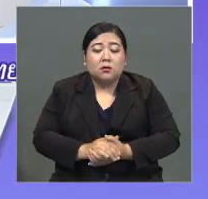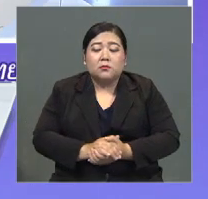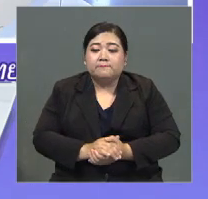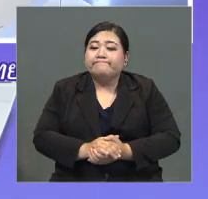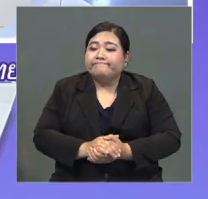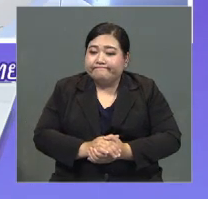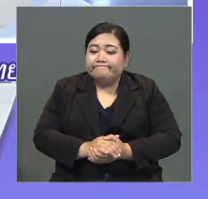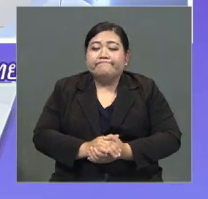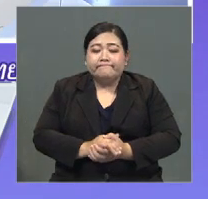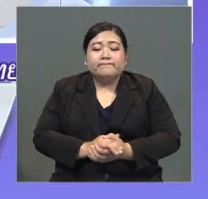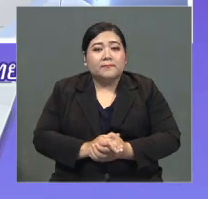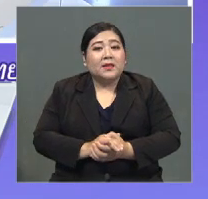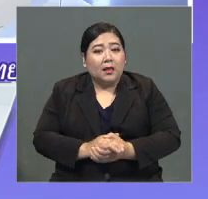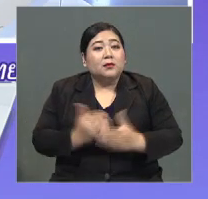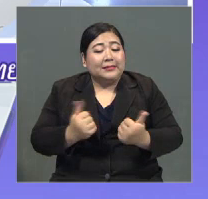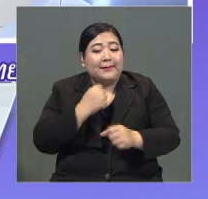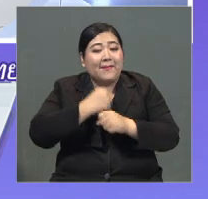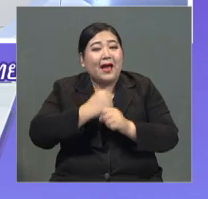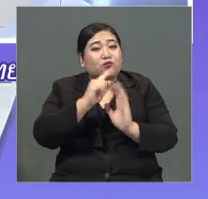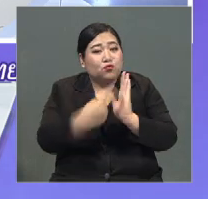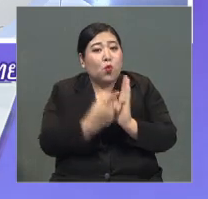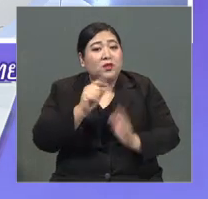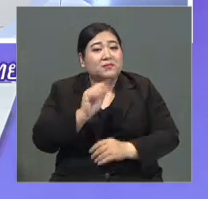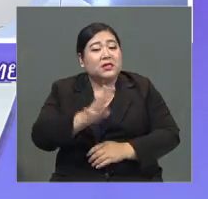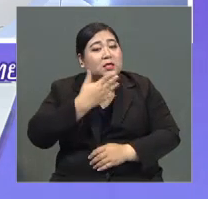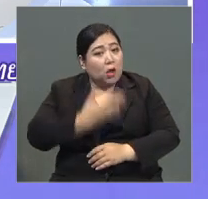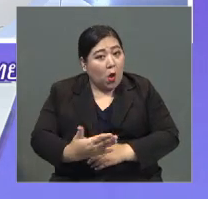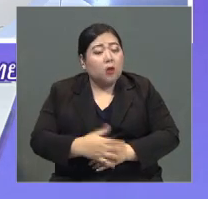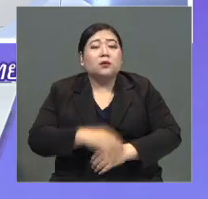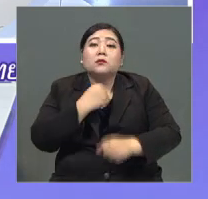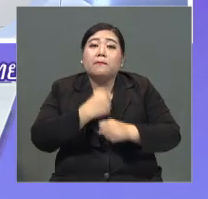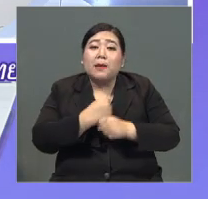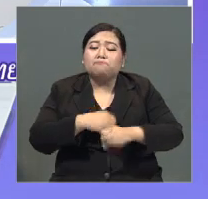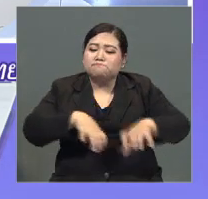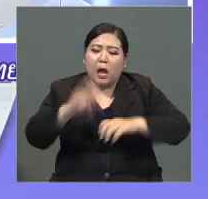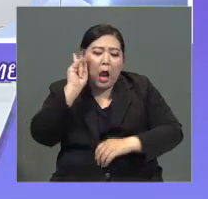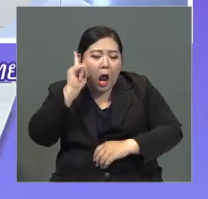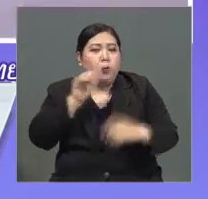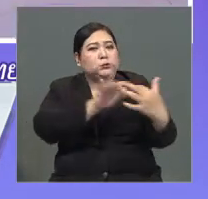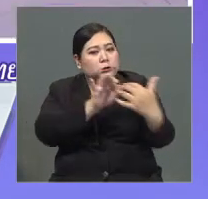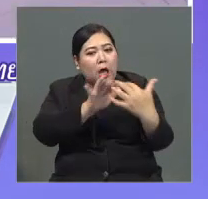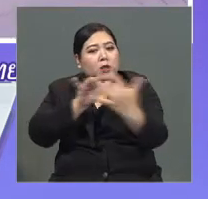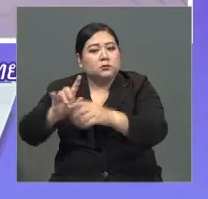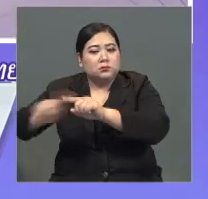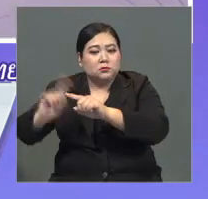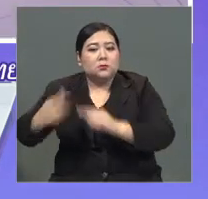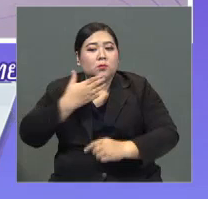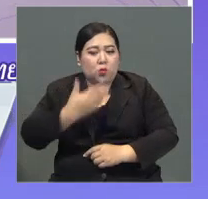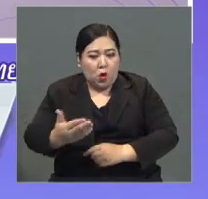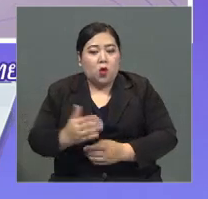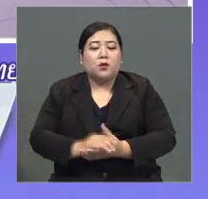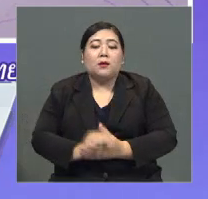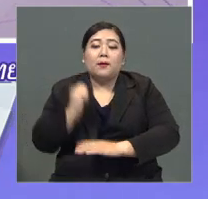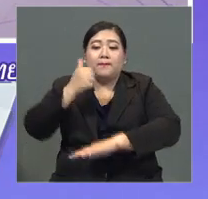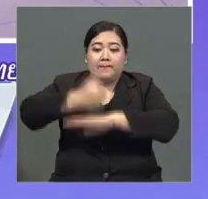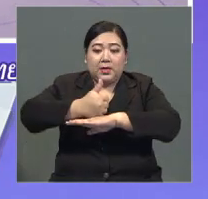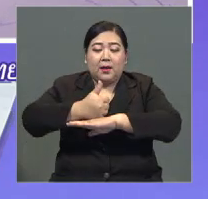ทำงานกันตลด 24 ชั่โนะฮะเราทำหามณาการกัมีการบอกข้มูลเก่า สารกันตลอดคือพู